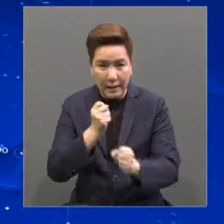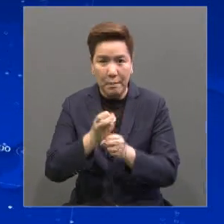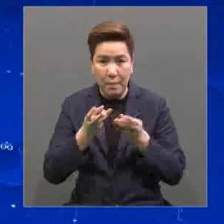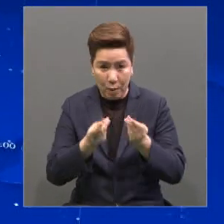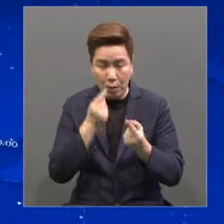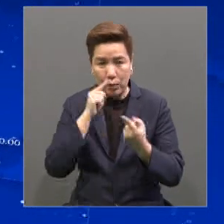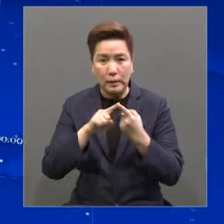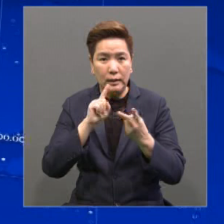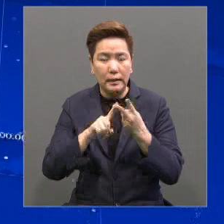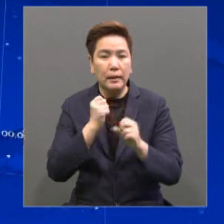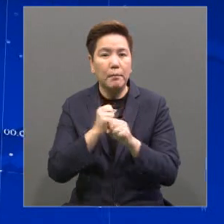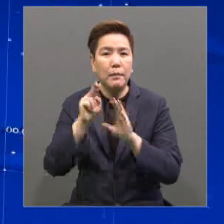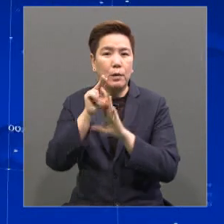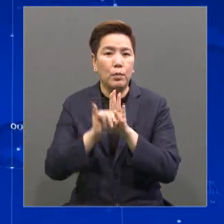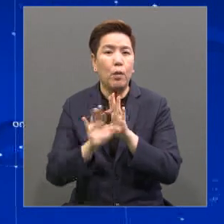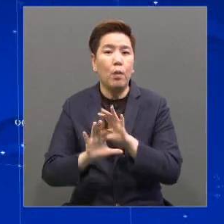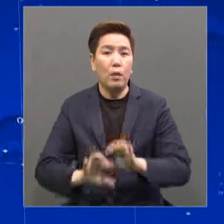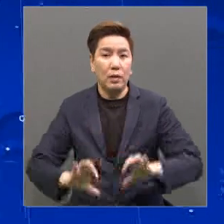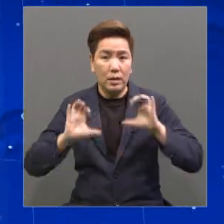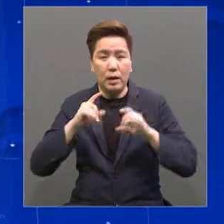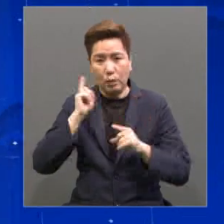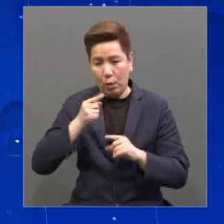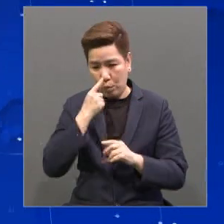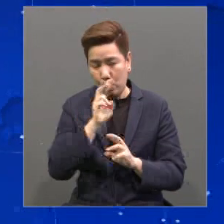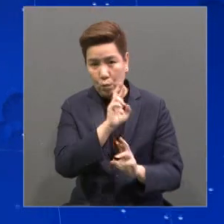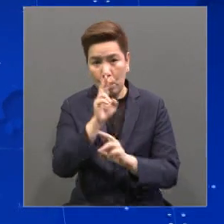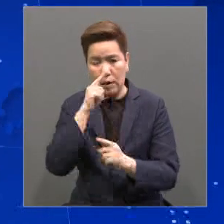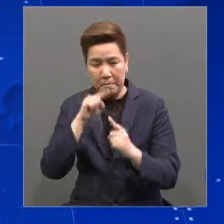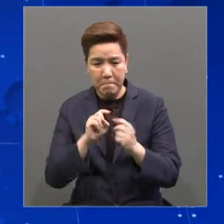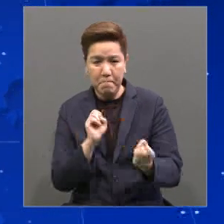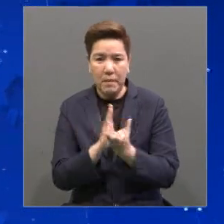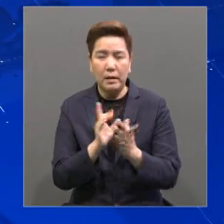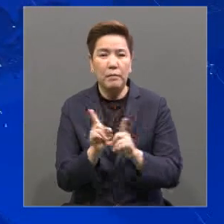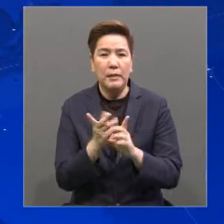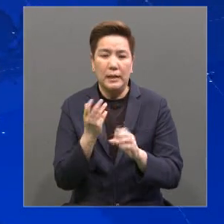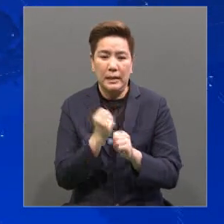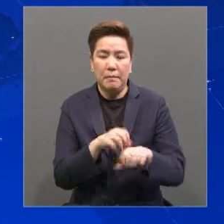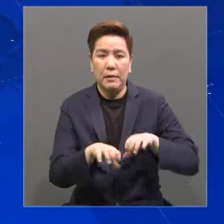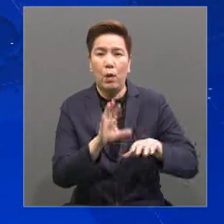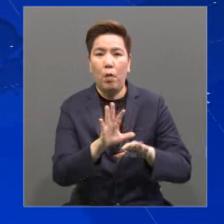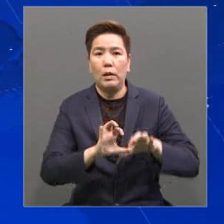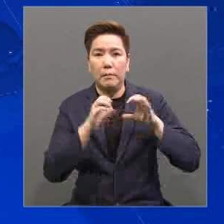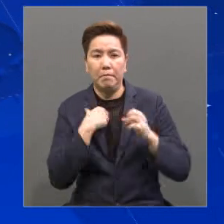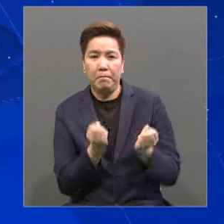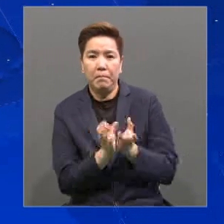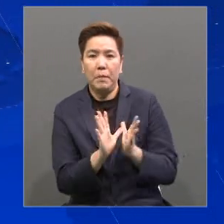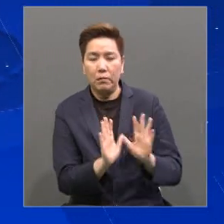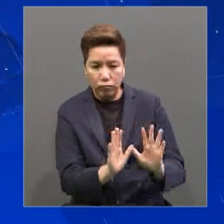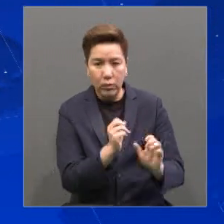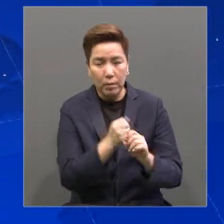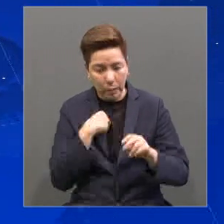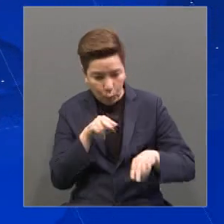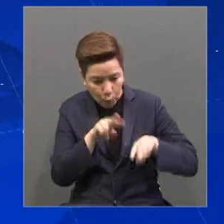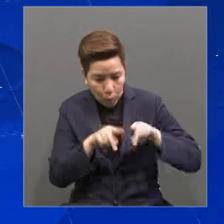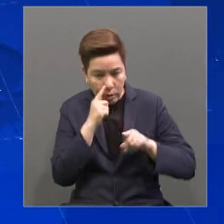ควบคู่ไปกับการดำเนินนโยบายของรัฐและต้องระมัดระวังไม่ให้เป็นการก้าวล่วงการดำเนินงานของฝ่ายบริหารหรือเป็น